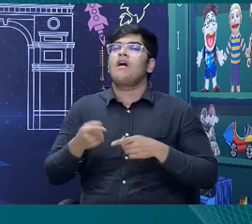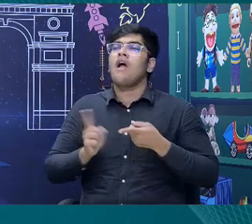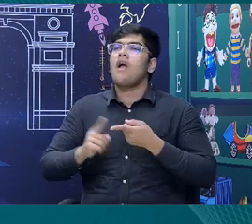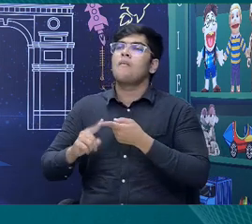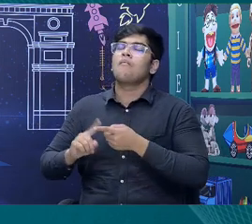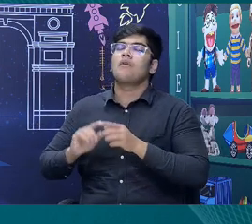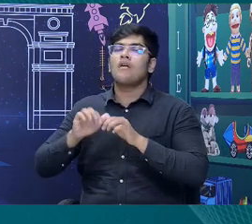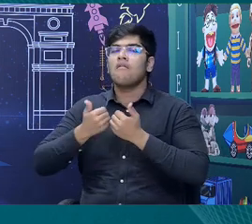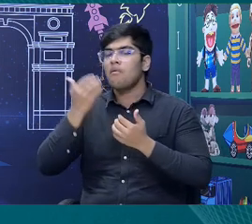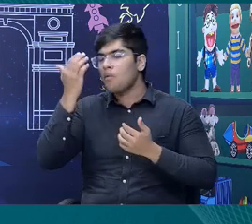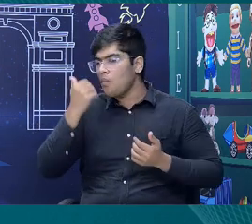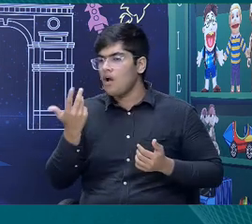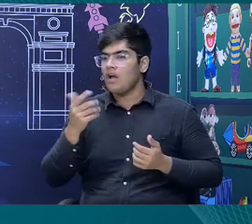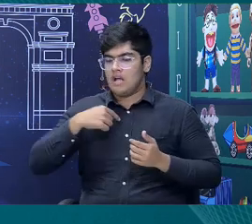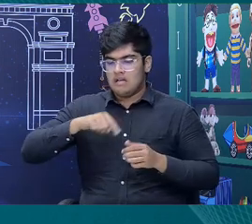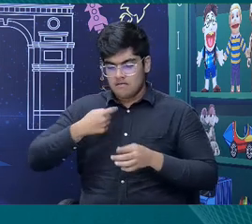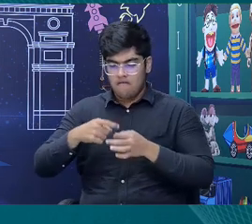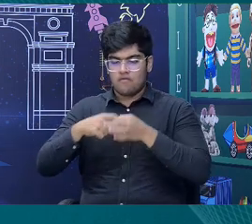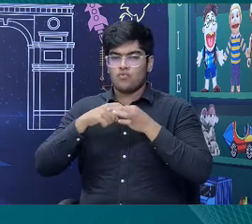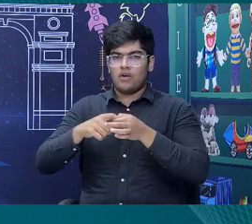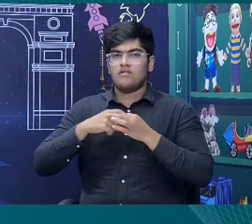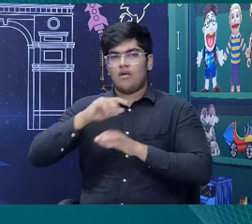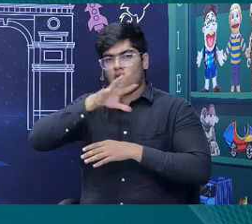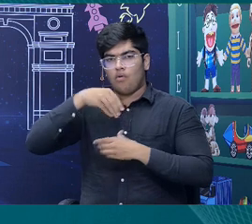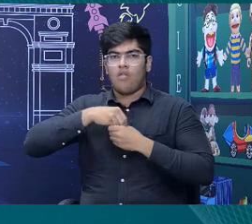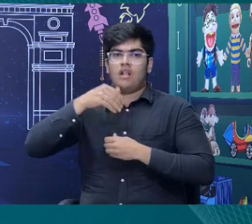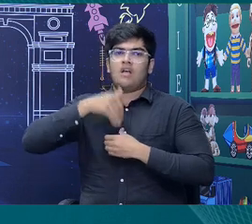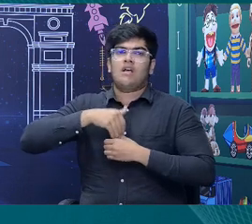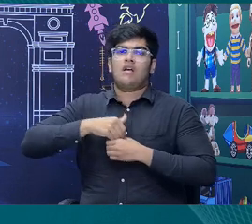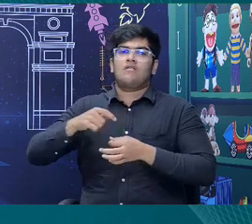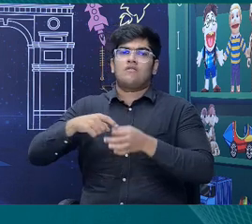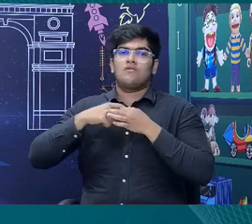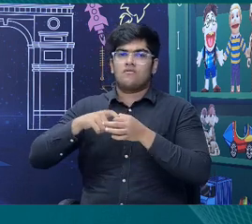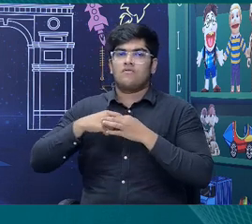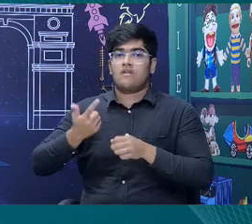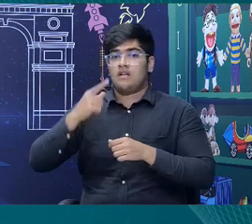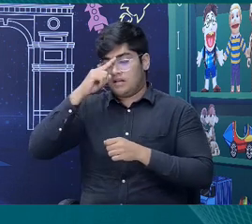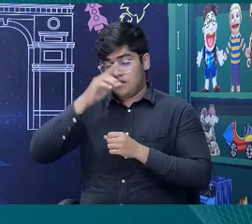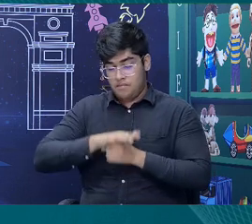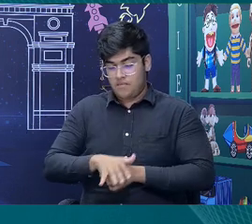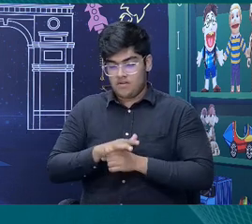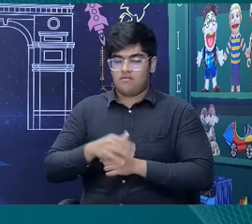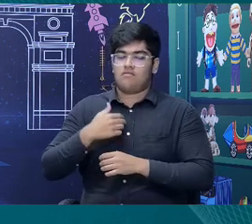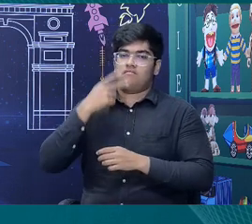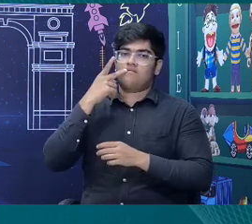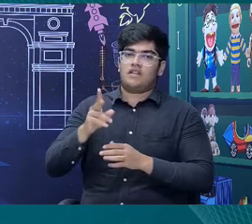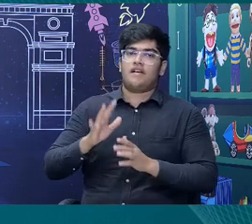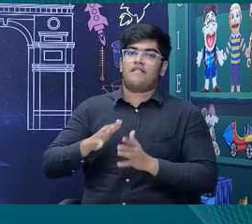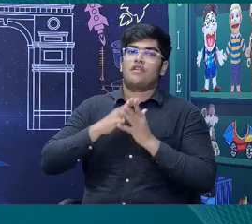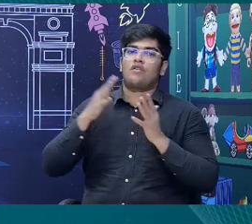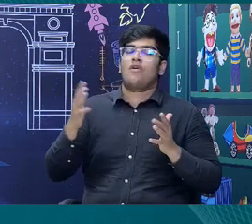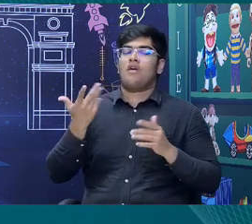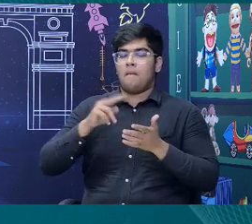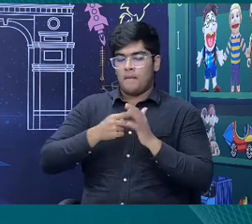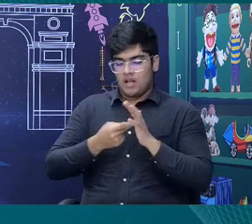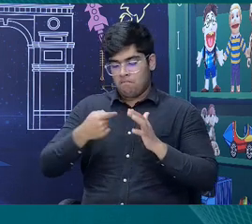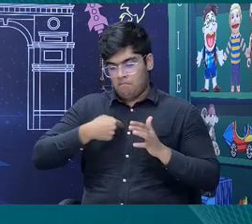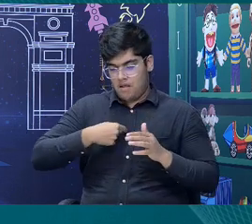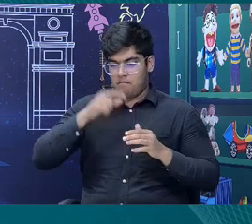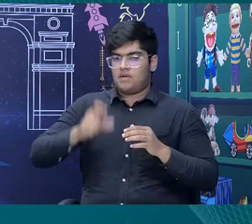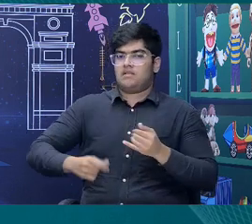है जब आप अपने बारे में क्वेश्चंस कर रहे हैं साइकोलॉजिकल इशू डिप्रेशन में यह बहुत देखा जाता है कि अच्छा मैं मुझ में ही कोई खराबी